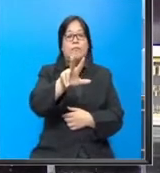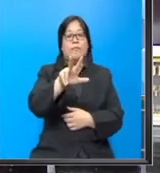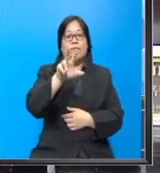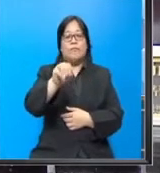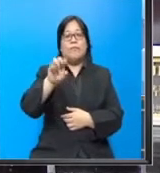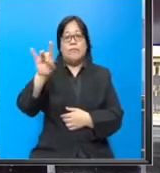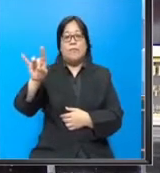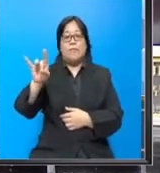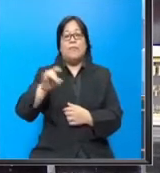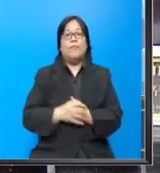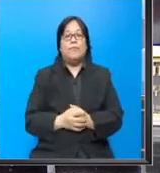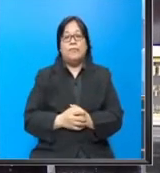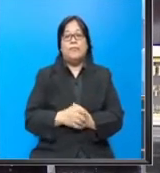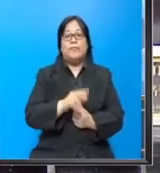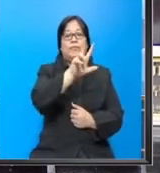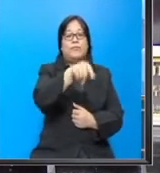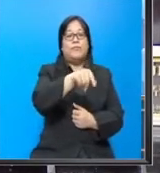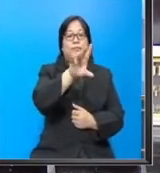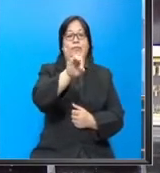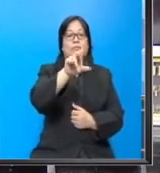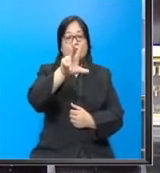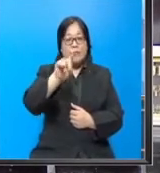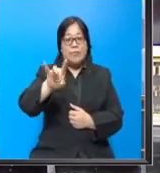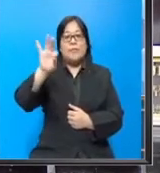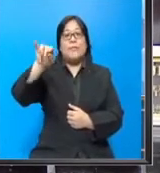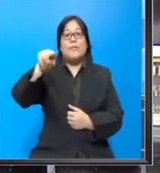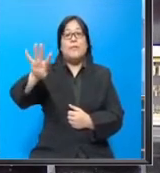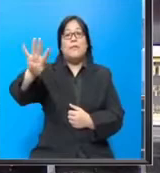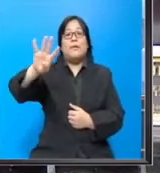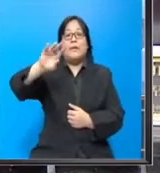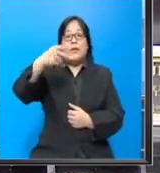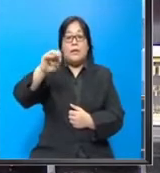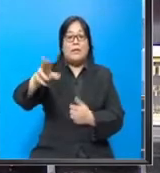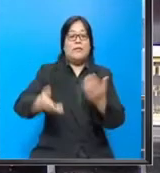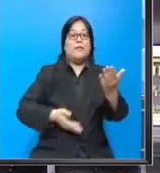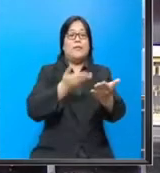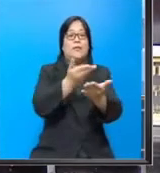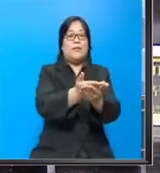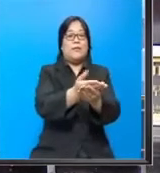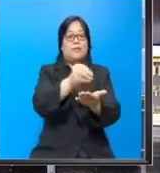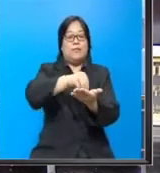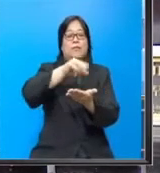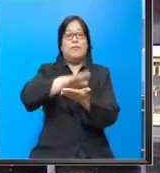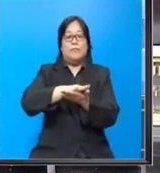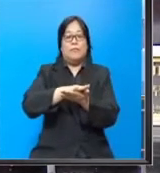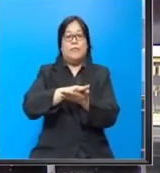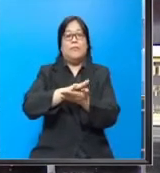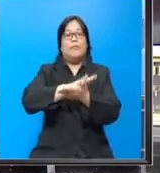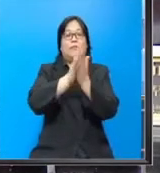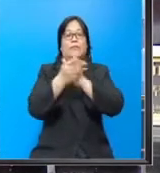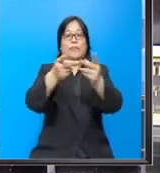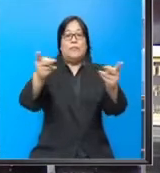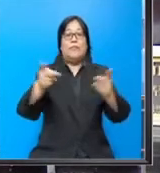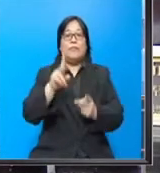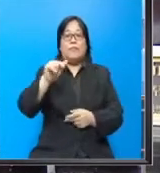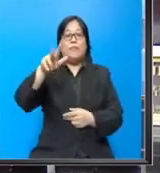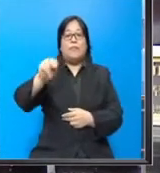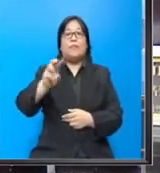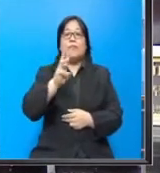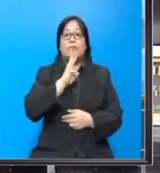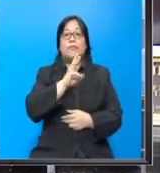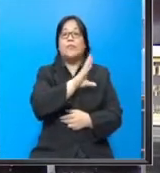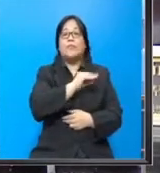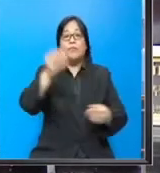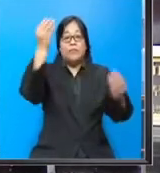3340s 3399 empat hektar dicadangkan di warteg n sebagai kawasan tahan air